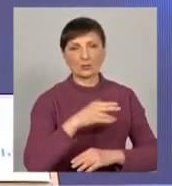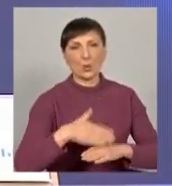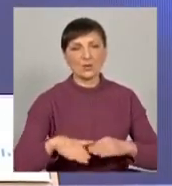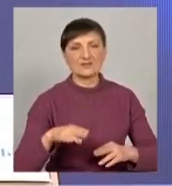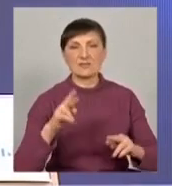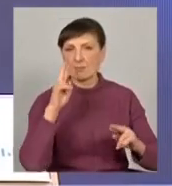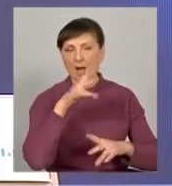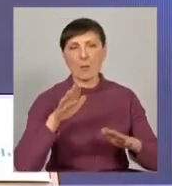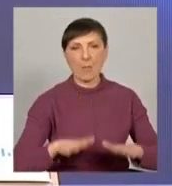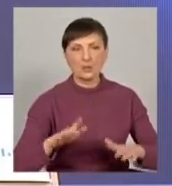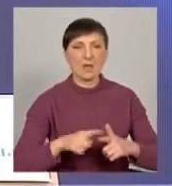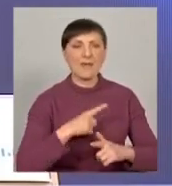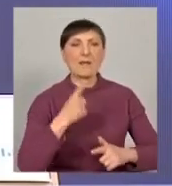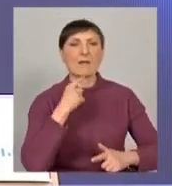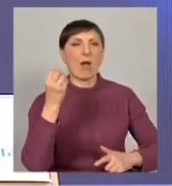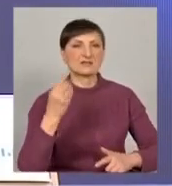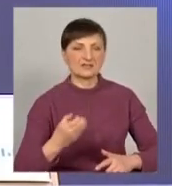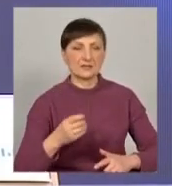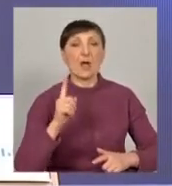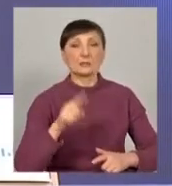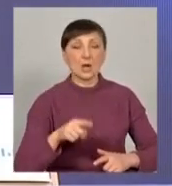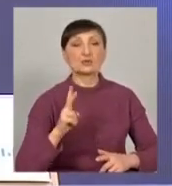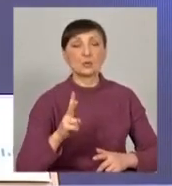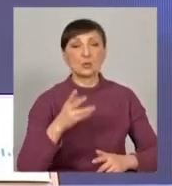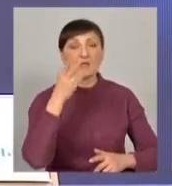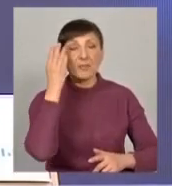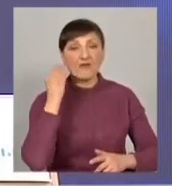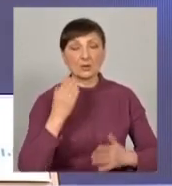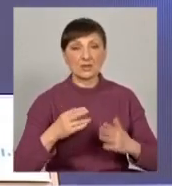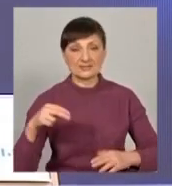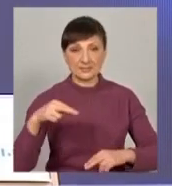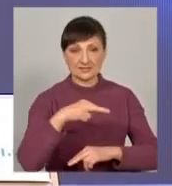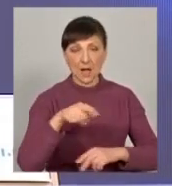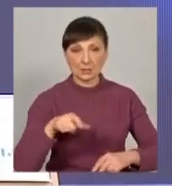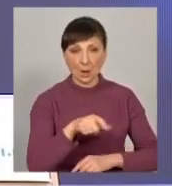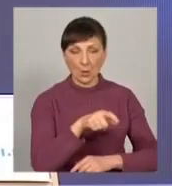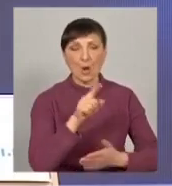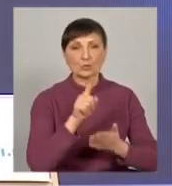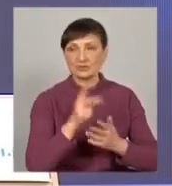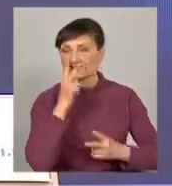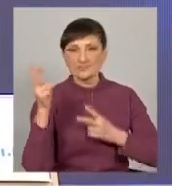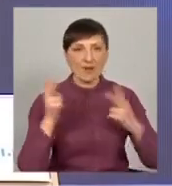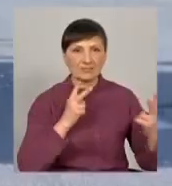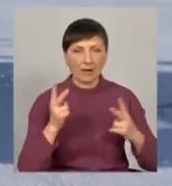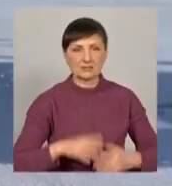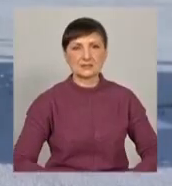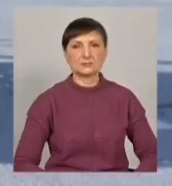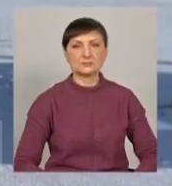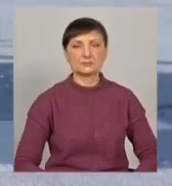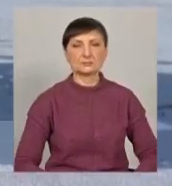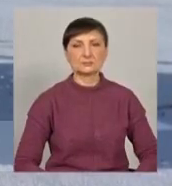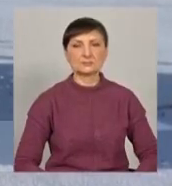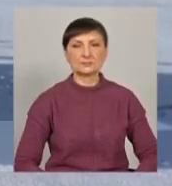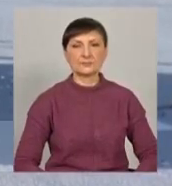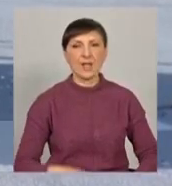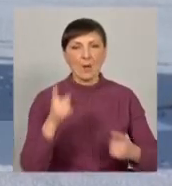в неположенном месте или на красный свет. Некоторые даже банально забывают, что если пересекаешь проезжую часть, нужно смотреть по сторонам.